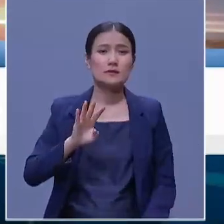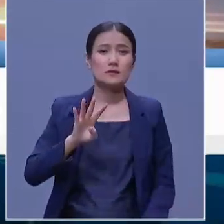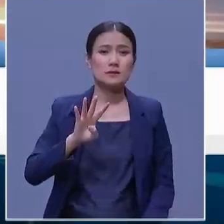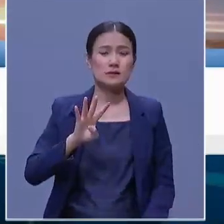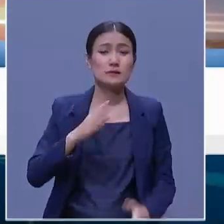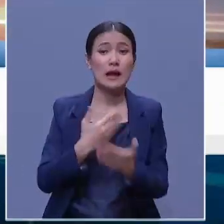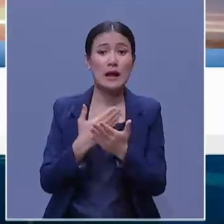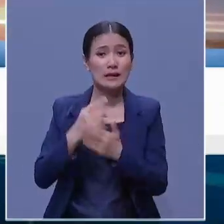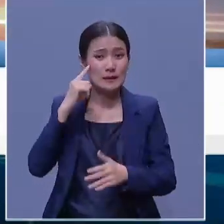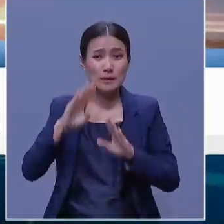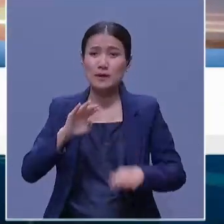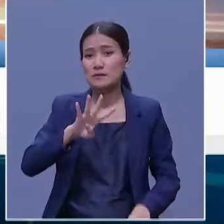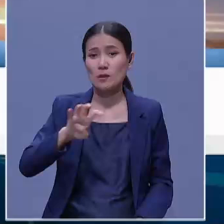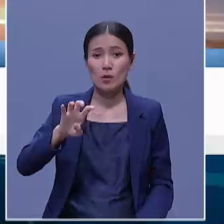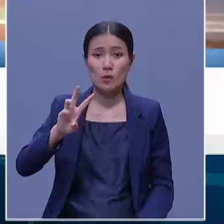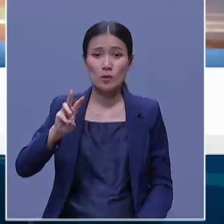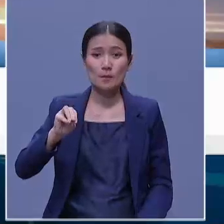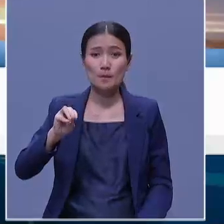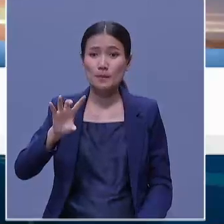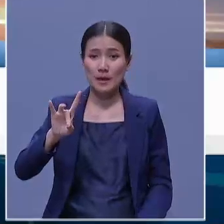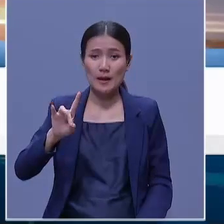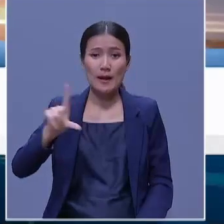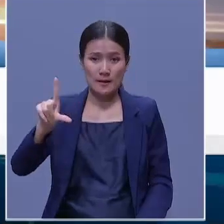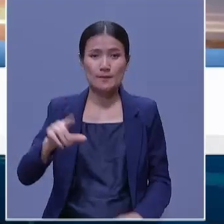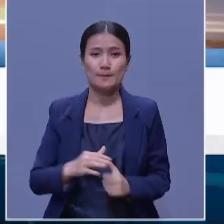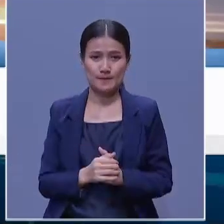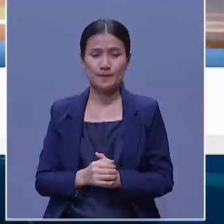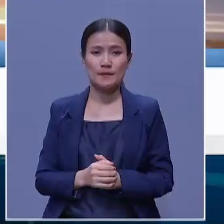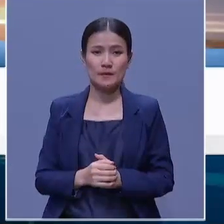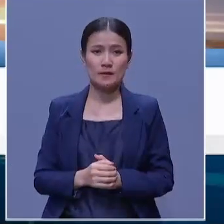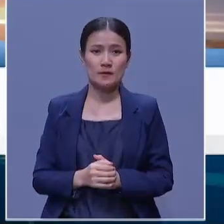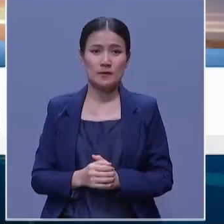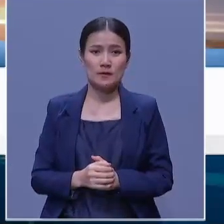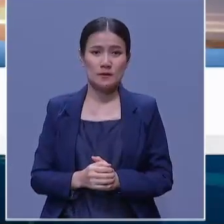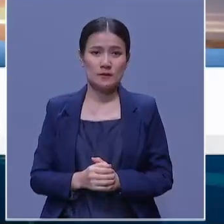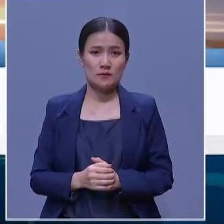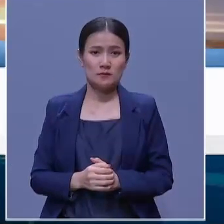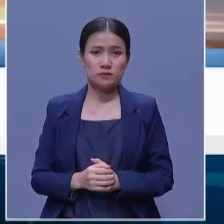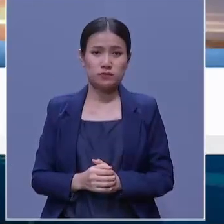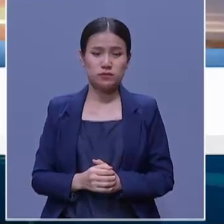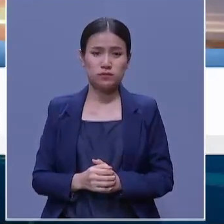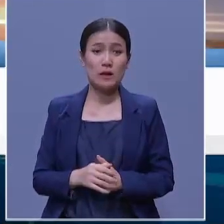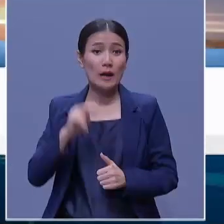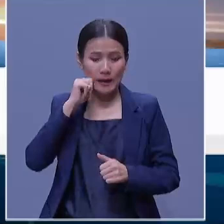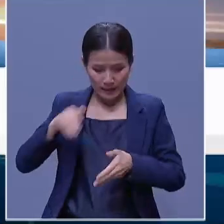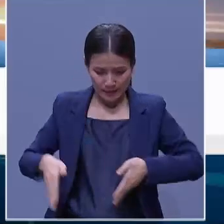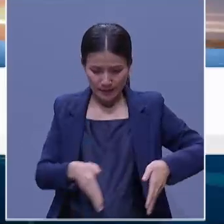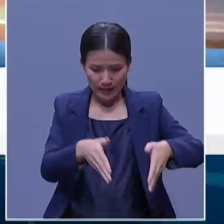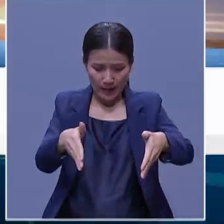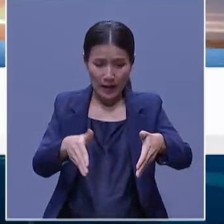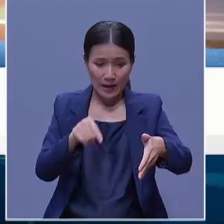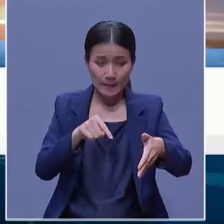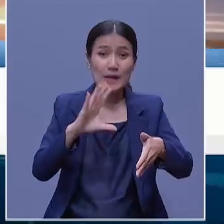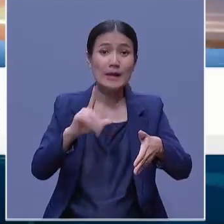ล้านบาทนะคะนอกจากนี้ค่ะผลกระทบที่เป็นผลกระทบจากแม่น้ำชีไหลเข้าท่วมชุมชน